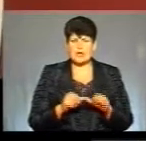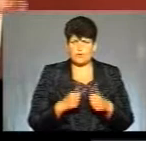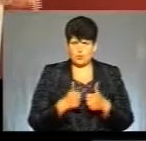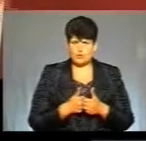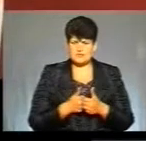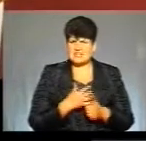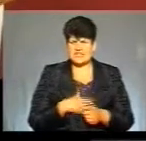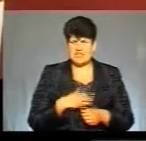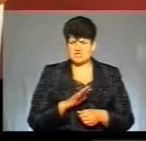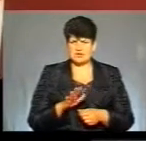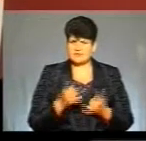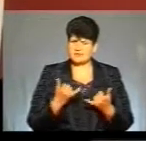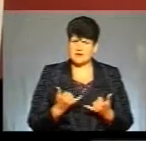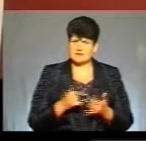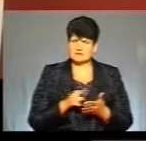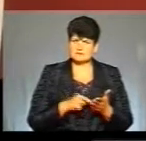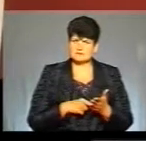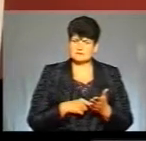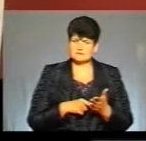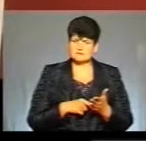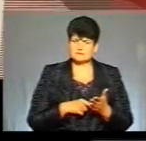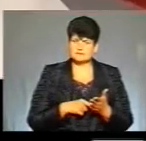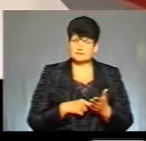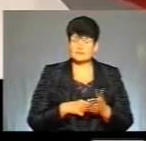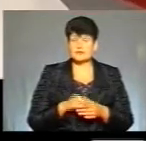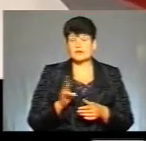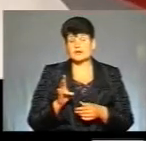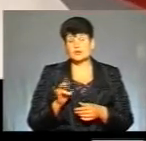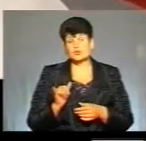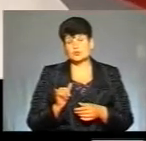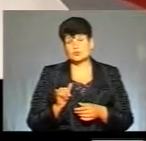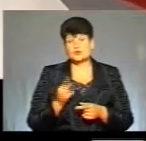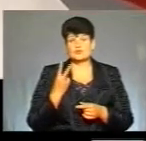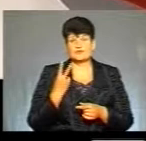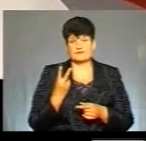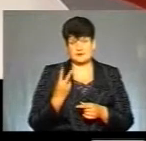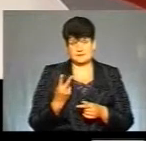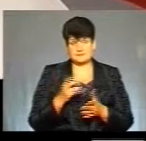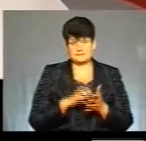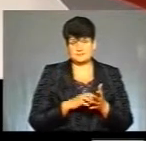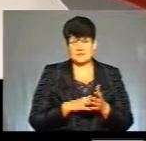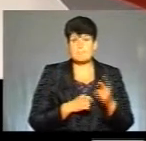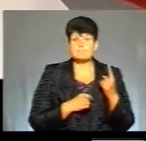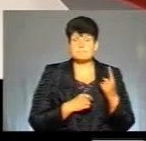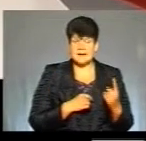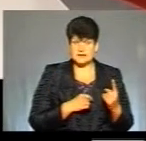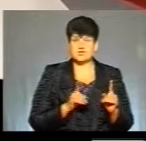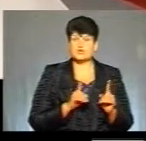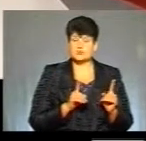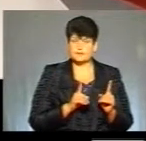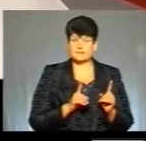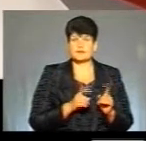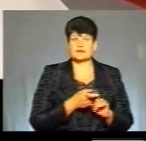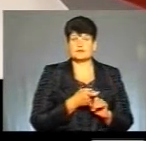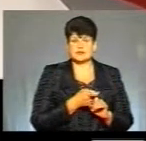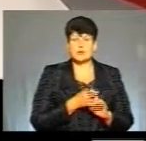не актуальні, тому що це ще був 2015 рік. Ну, тут дві складові вашого запитання. Перше, це те, що стосується